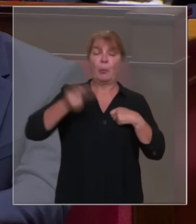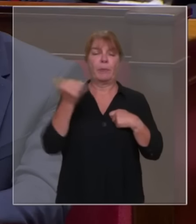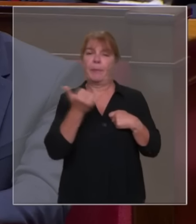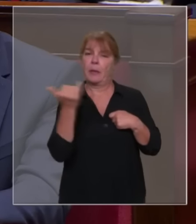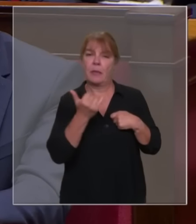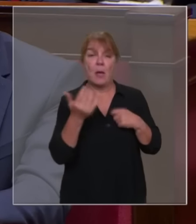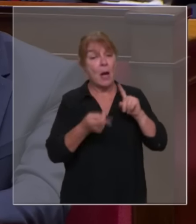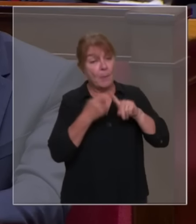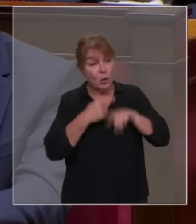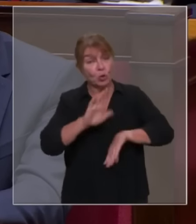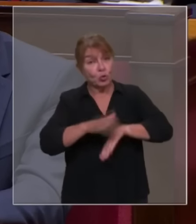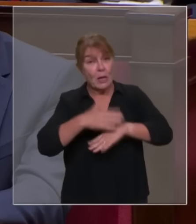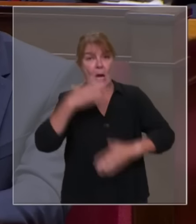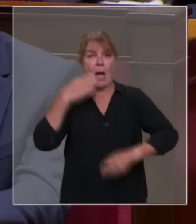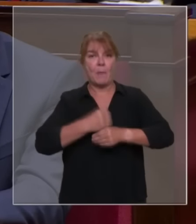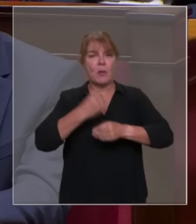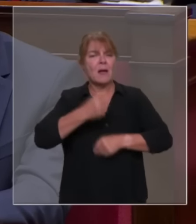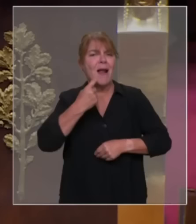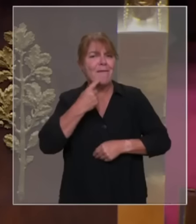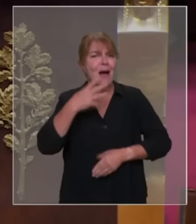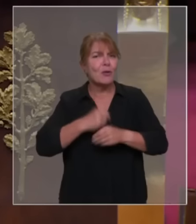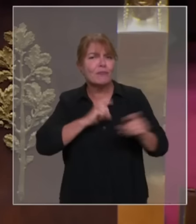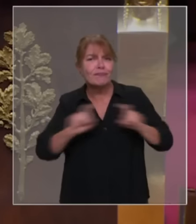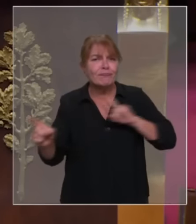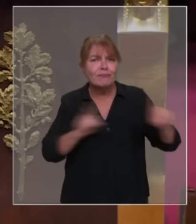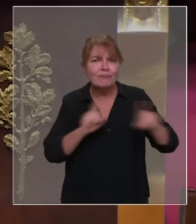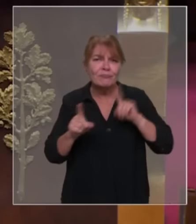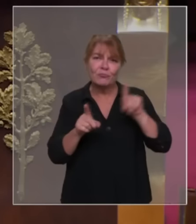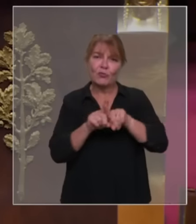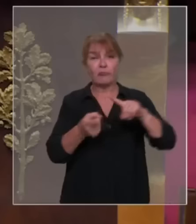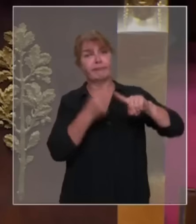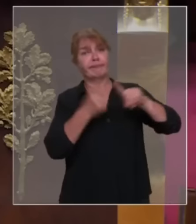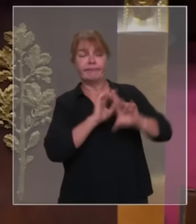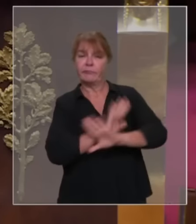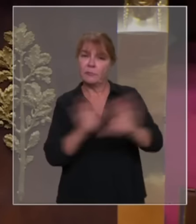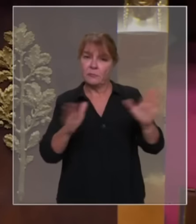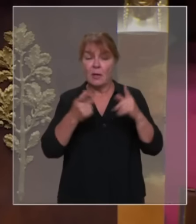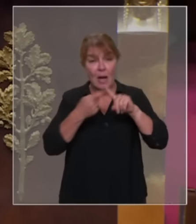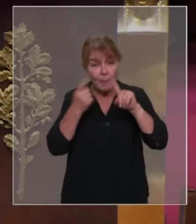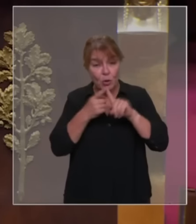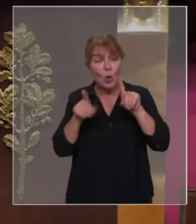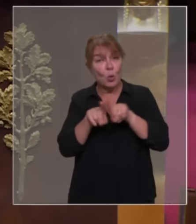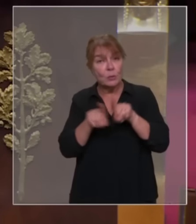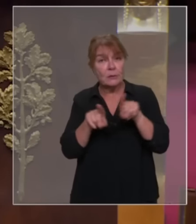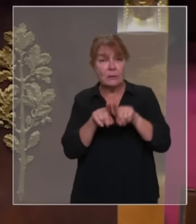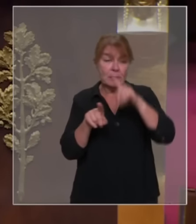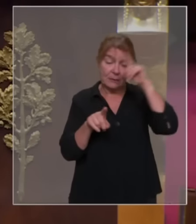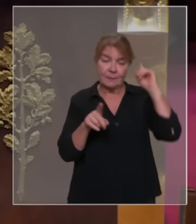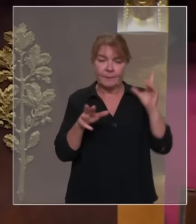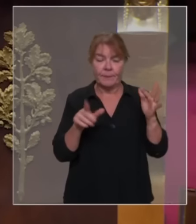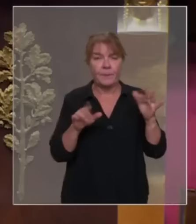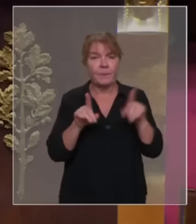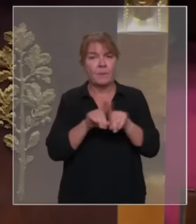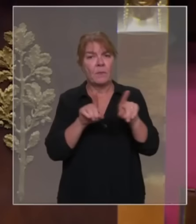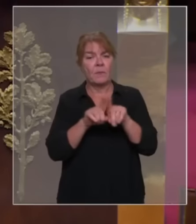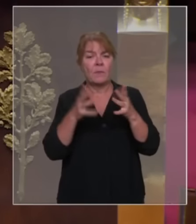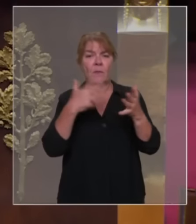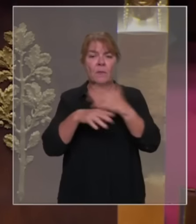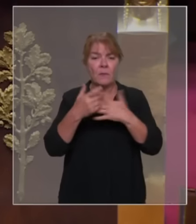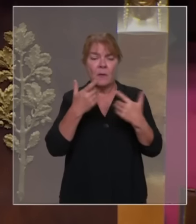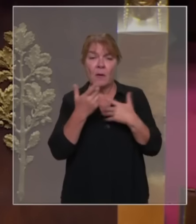continuer de soutenir l'apprentissage, mais en évitant les effets d'aubaine. Nous allons mutualiser et regrouper des agences, des opérateurs